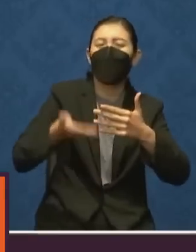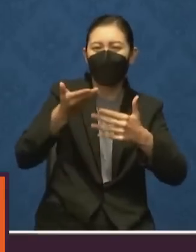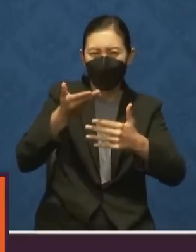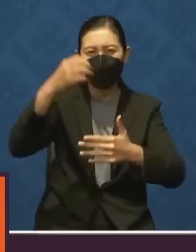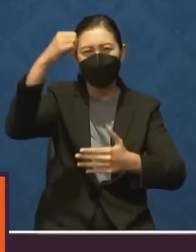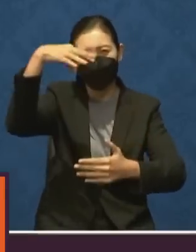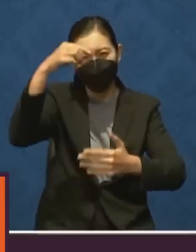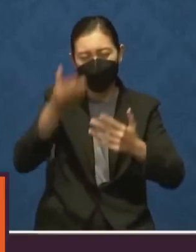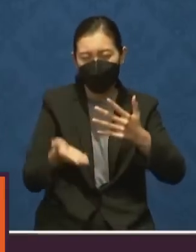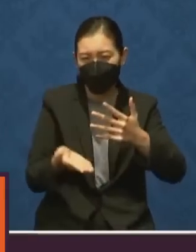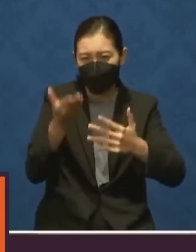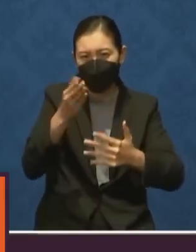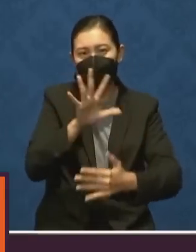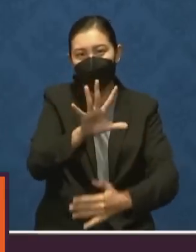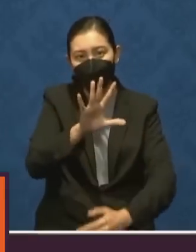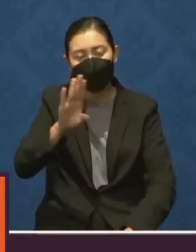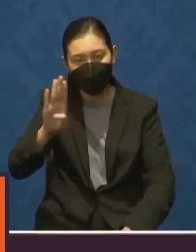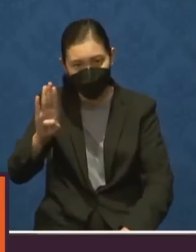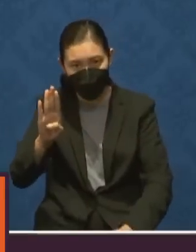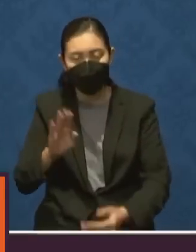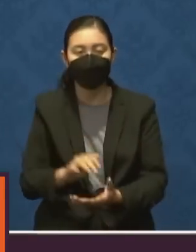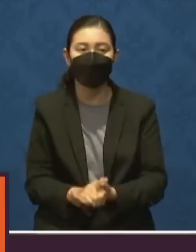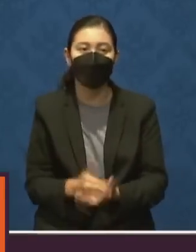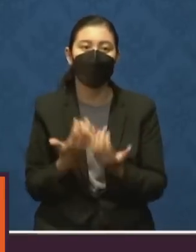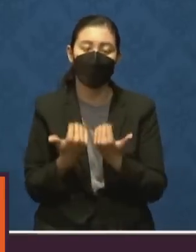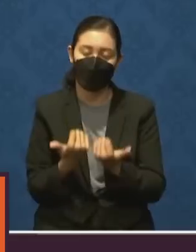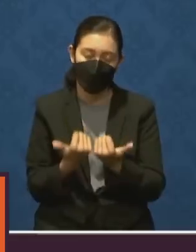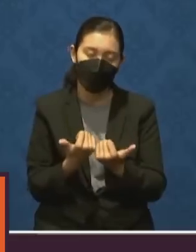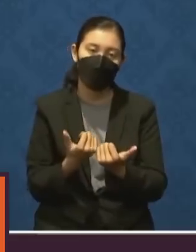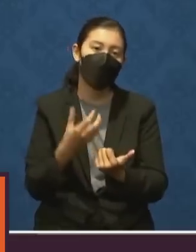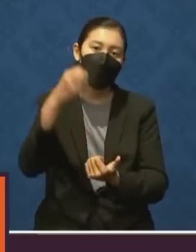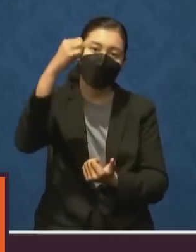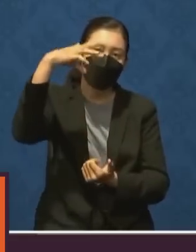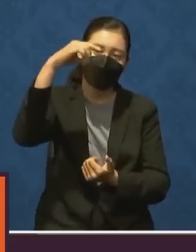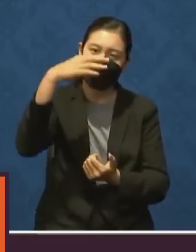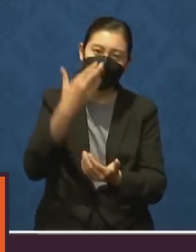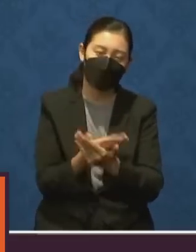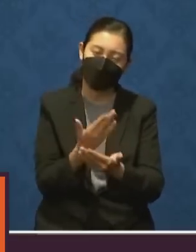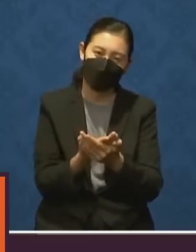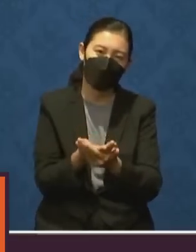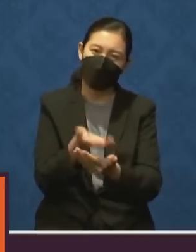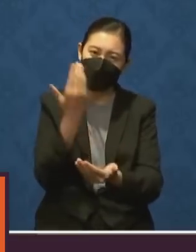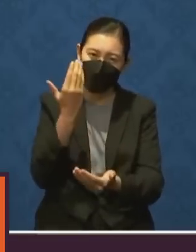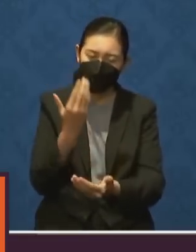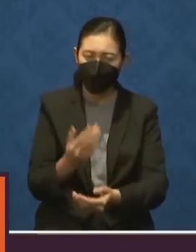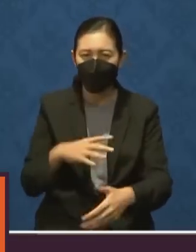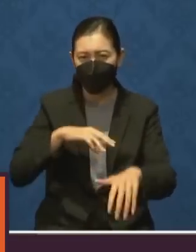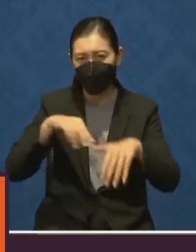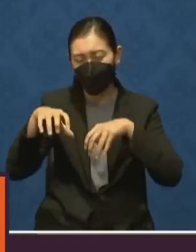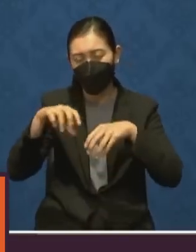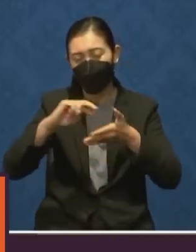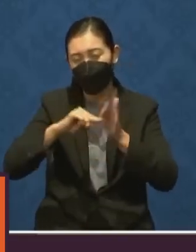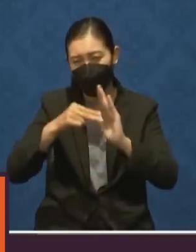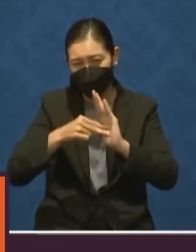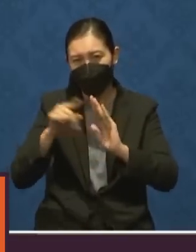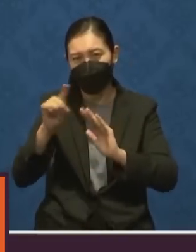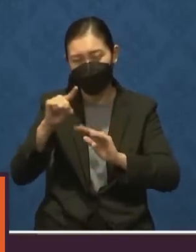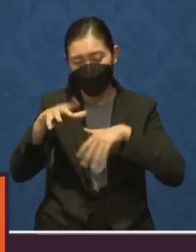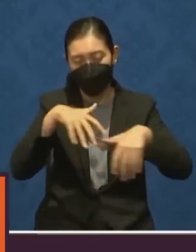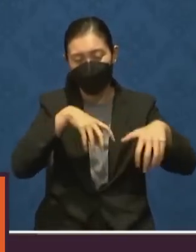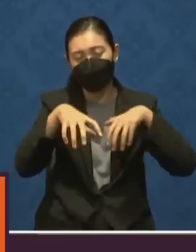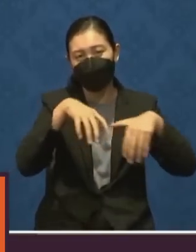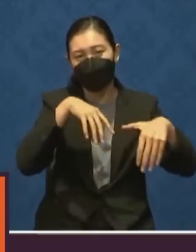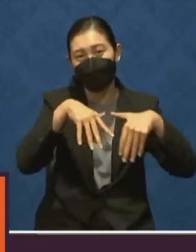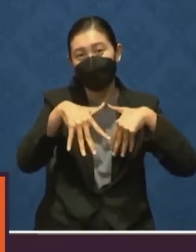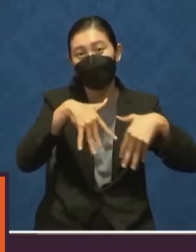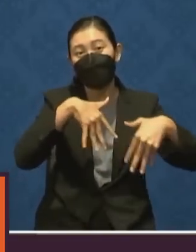คือผลรยทชัดเจนwwwwวา ค่าไที่แงทสใปวสบตอนนี้มัจะยิงมาส้เติประชัชนซึผมกคงตองข